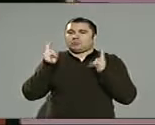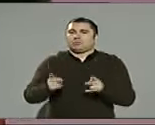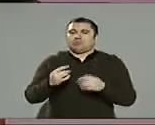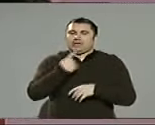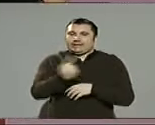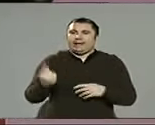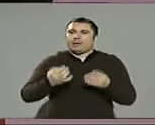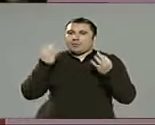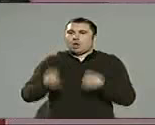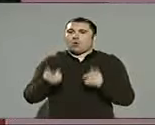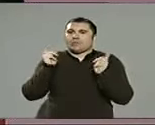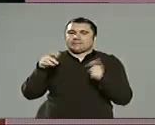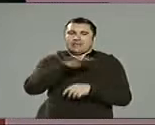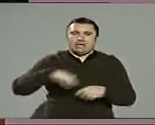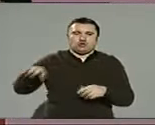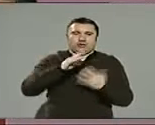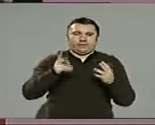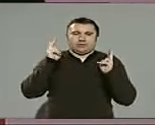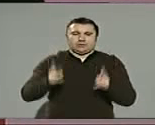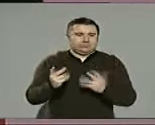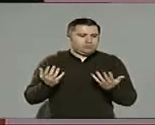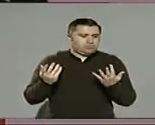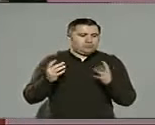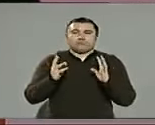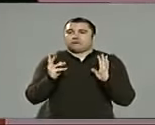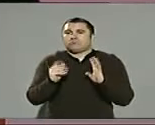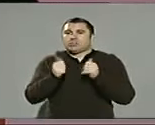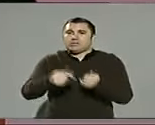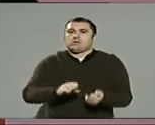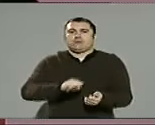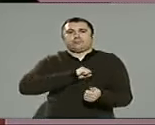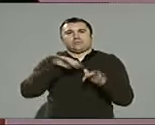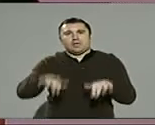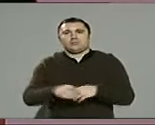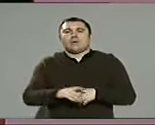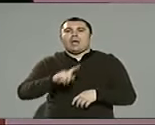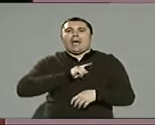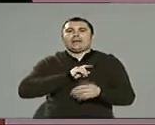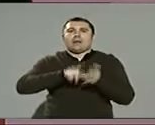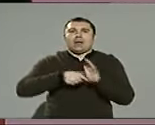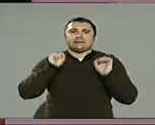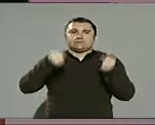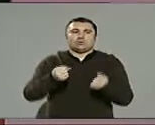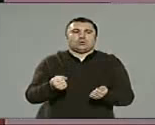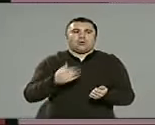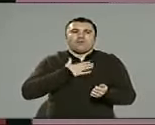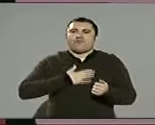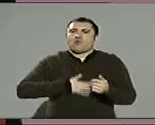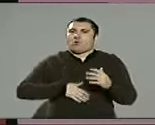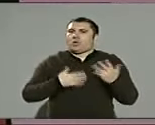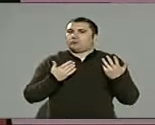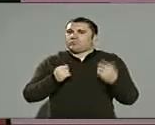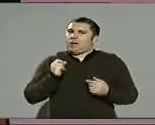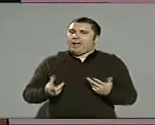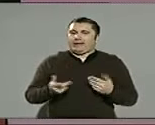braucht eine Gesellschaft, die einem hilft, aus der eigenen Leistung auch wohlhabend und reich zu werden. Und wenn das